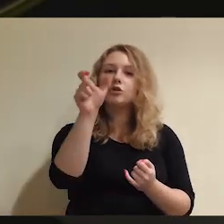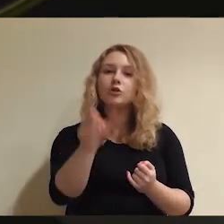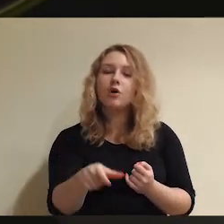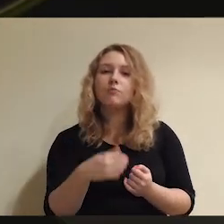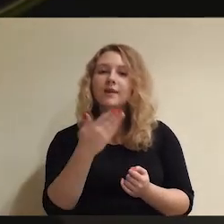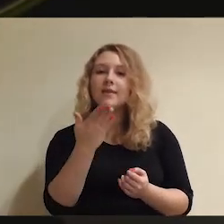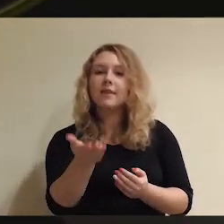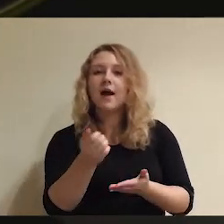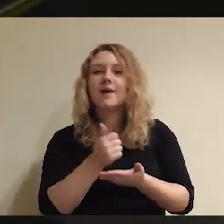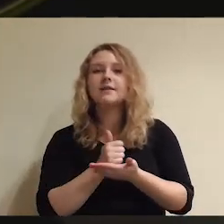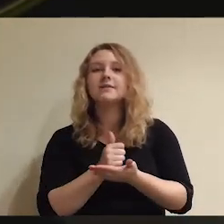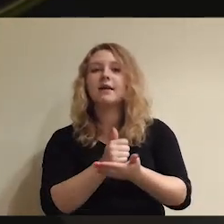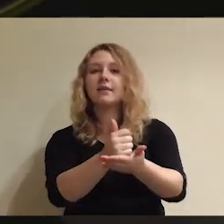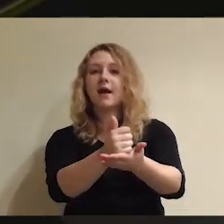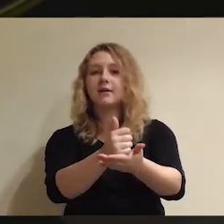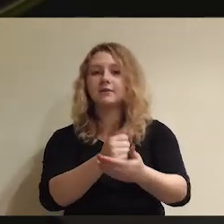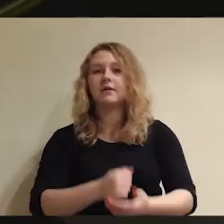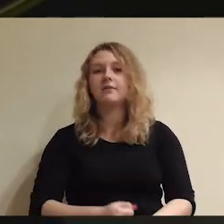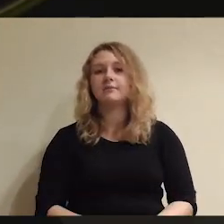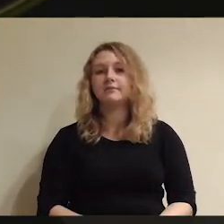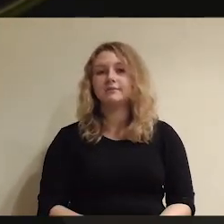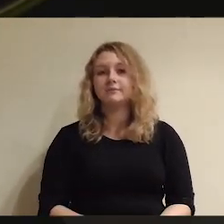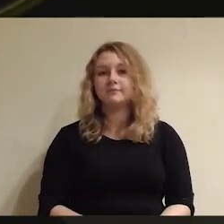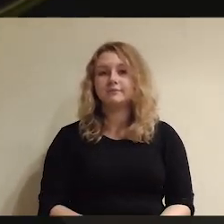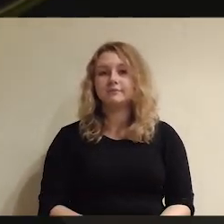i tobie daje zadanie.